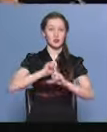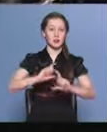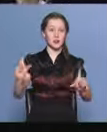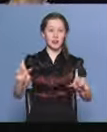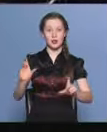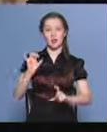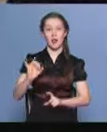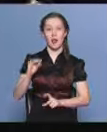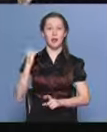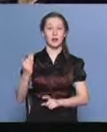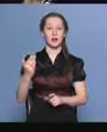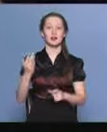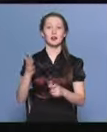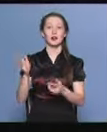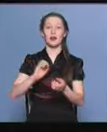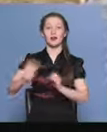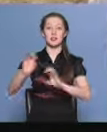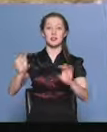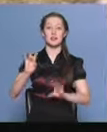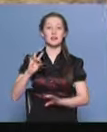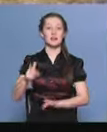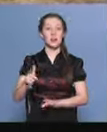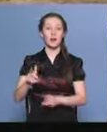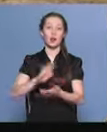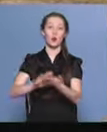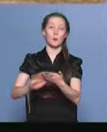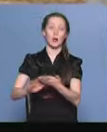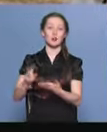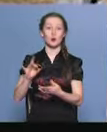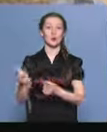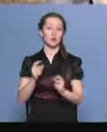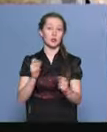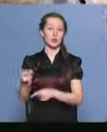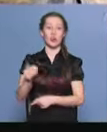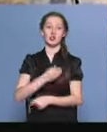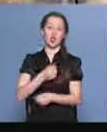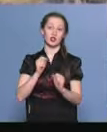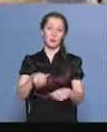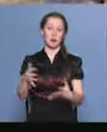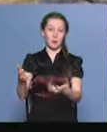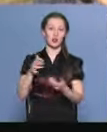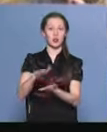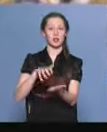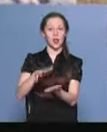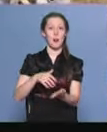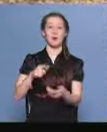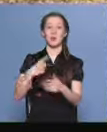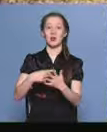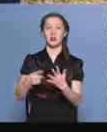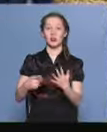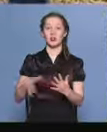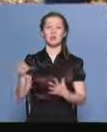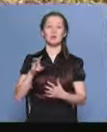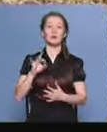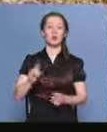Кто-то раскидывает оставшийся снег, кто-то убирает сухую траву. Желающие могли получить лопаты, грабли и перчатки. Собранные в мешки мусор вывозили на